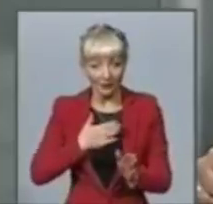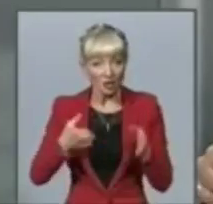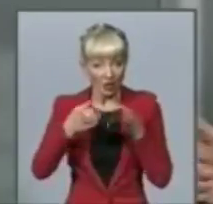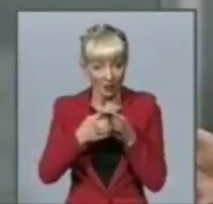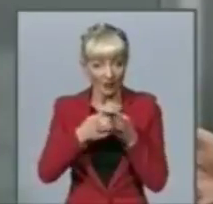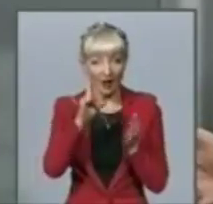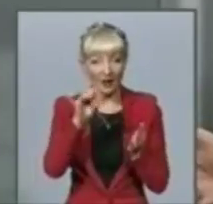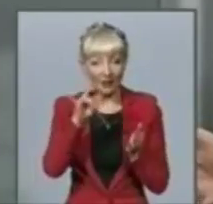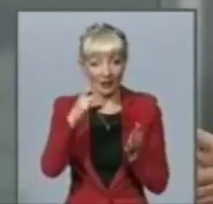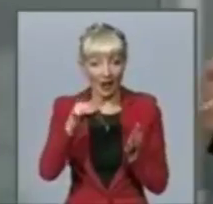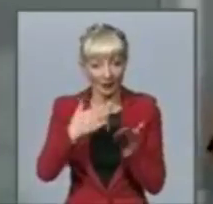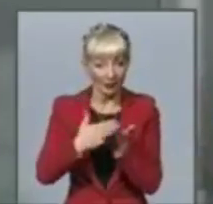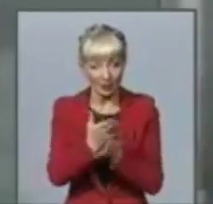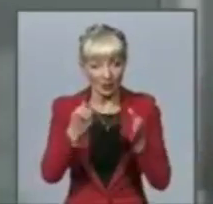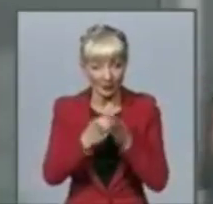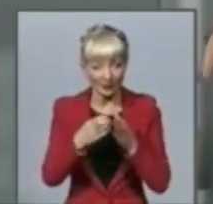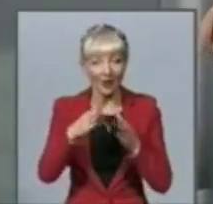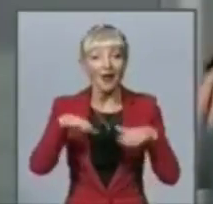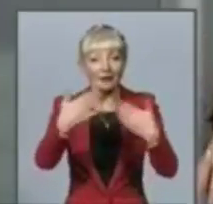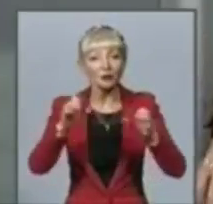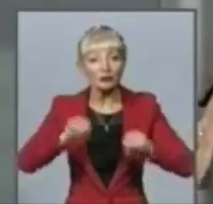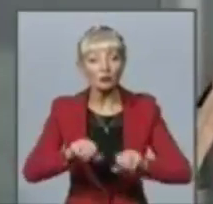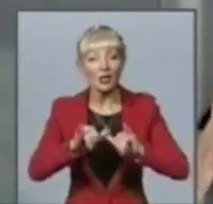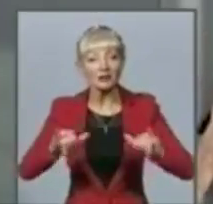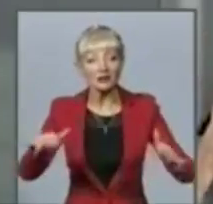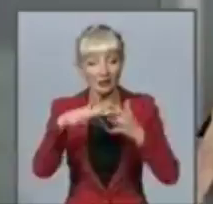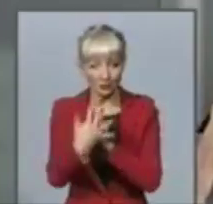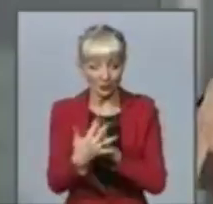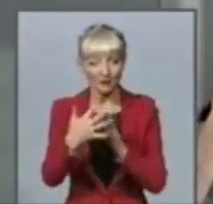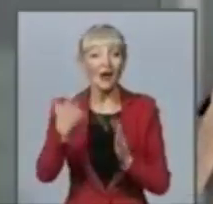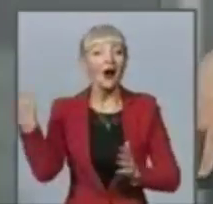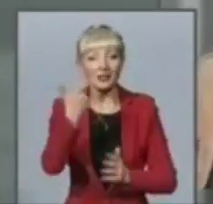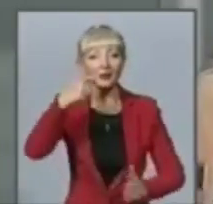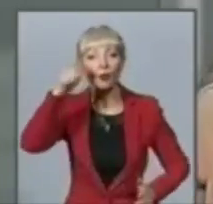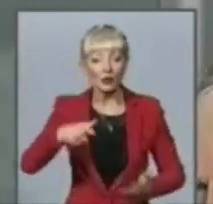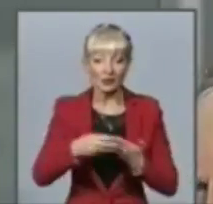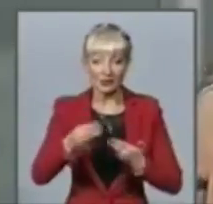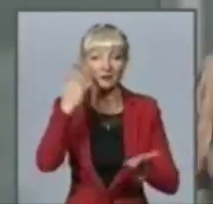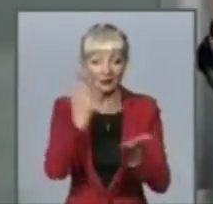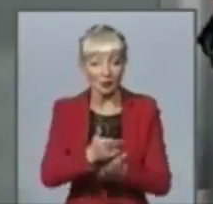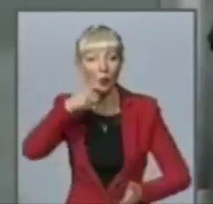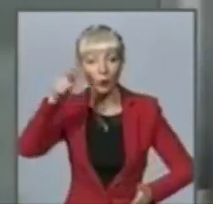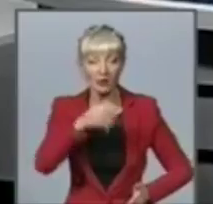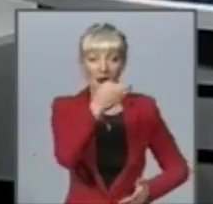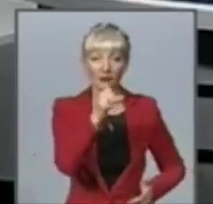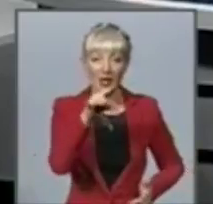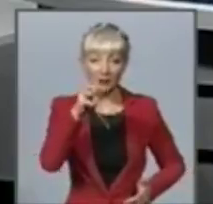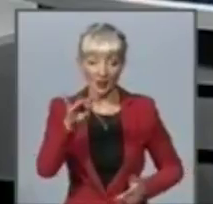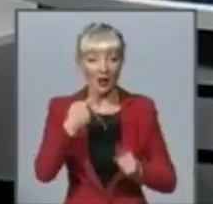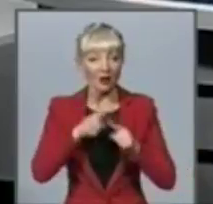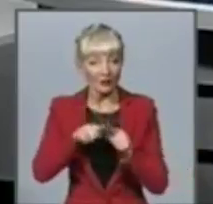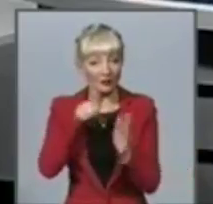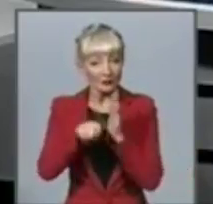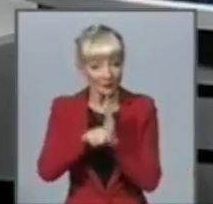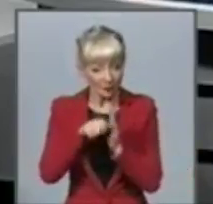пропонує програму розвитку села, яка передбачає, що володарем української землі є український фермер, і саме в цьому полягає суть